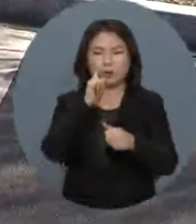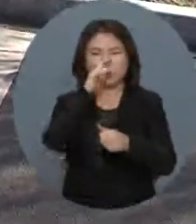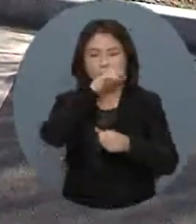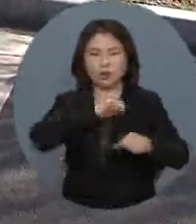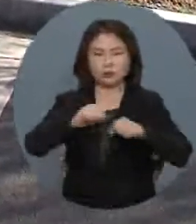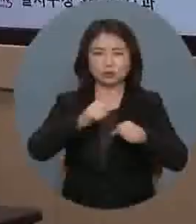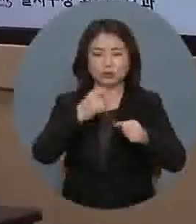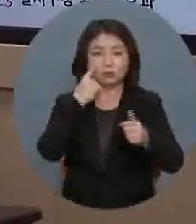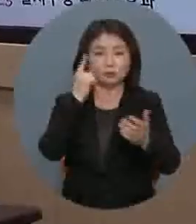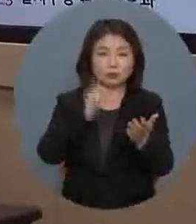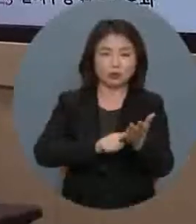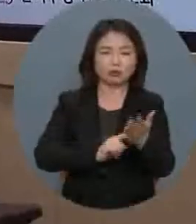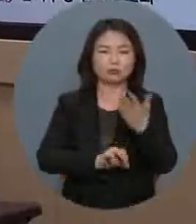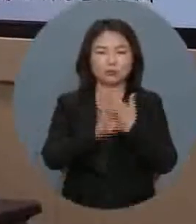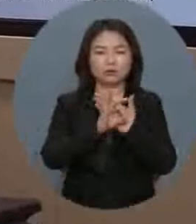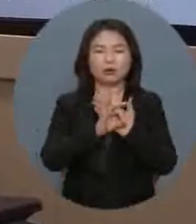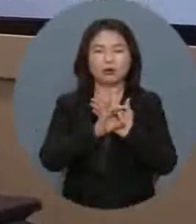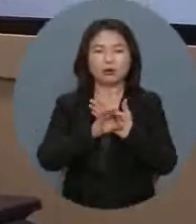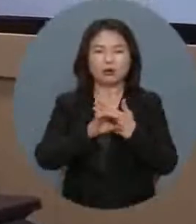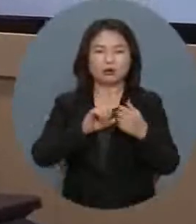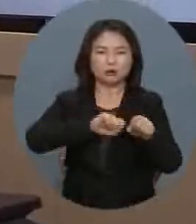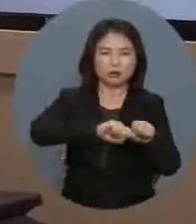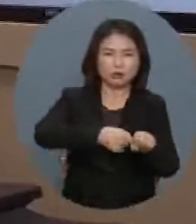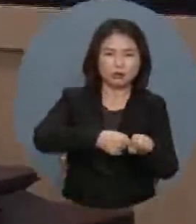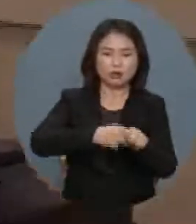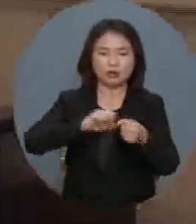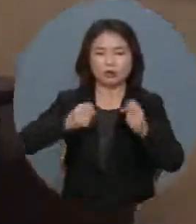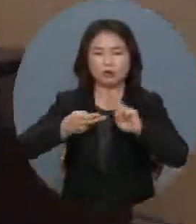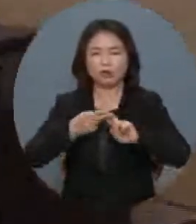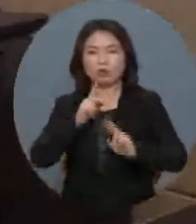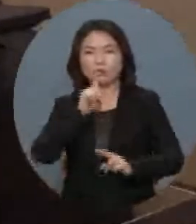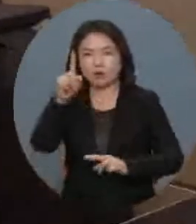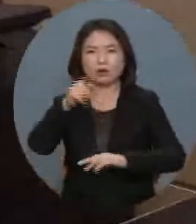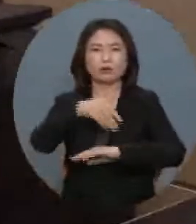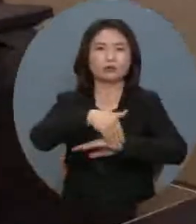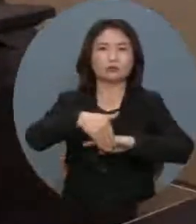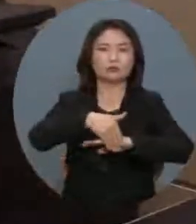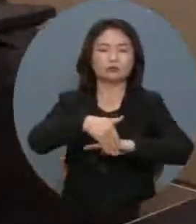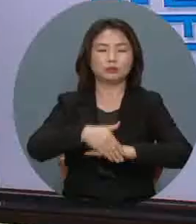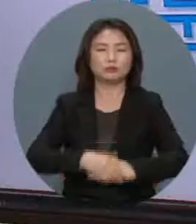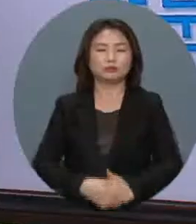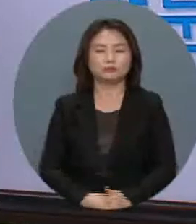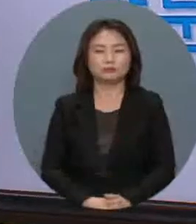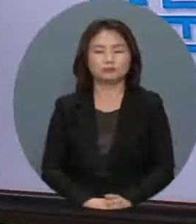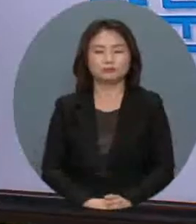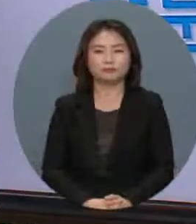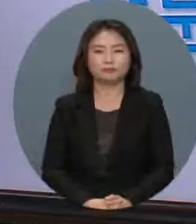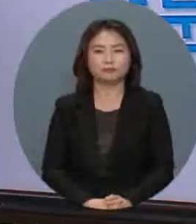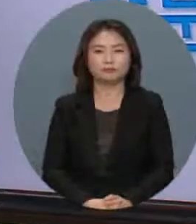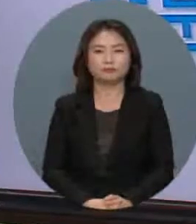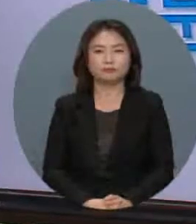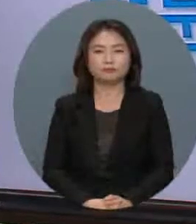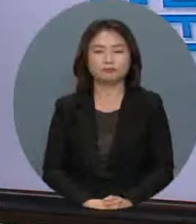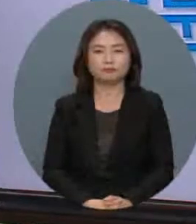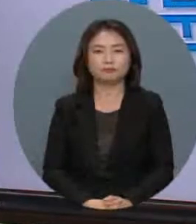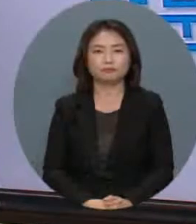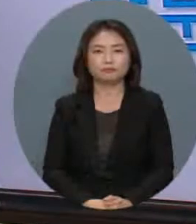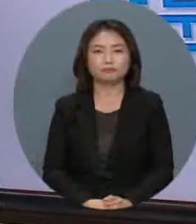오염 행위가 적발되면 행정 처분과 형사 고발 등에 나설 방침입니다. MBC 뉴스 손은민입니다.